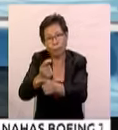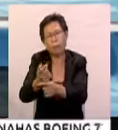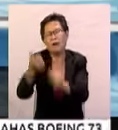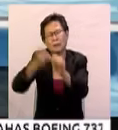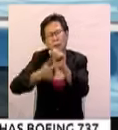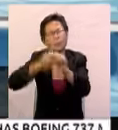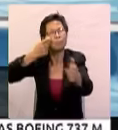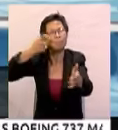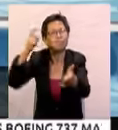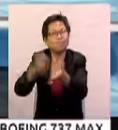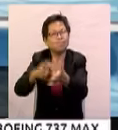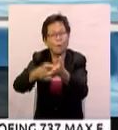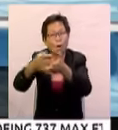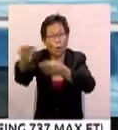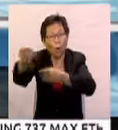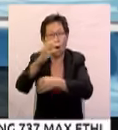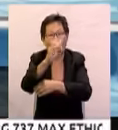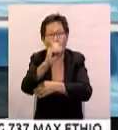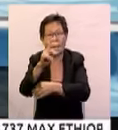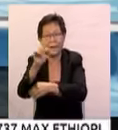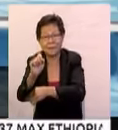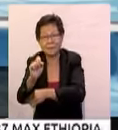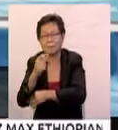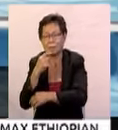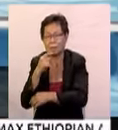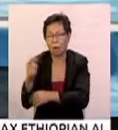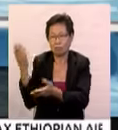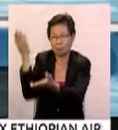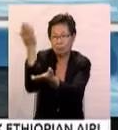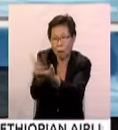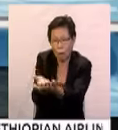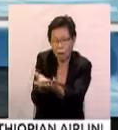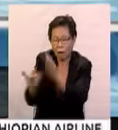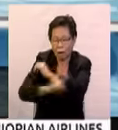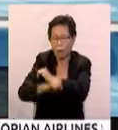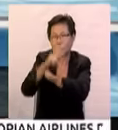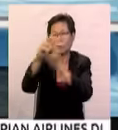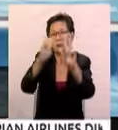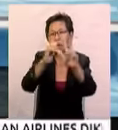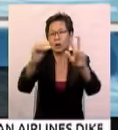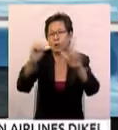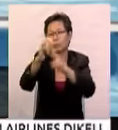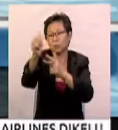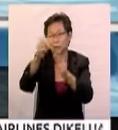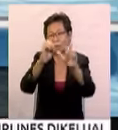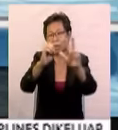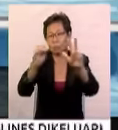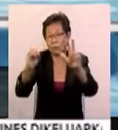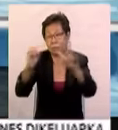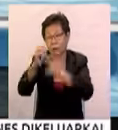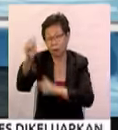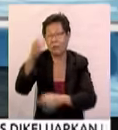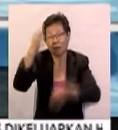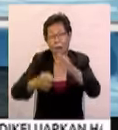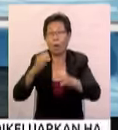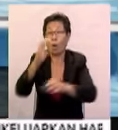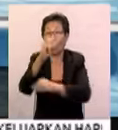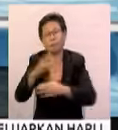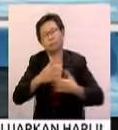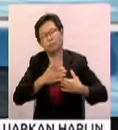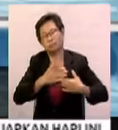setiap notis saman yang dikeluarkan, OKS juga akan diberikan tawaran kompaun sebanyak RM300 sekiranya OKS memilih untuk mengaku